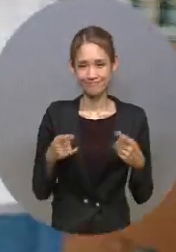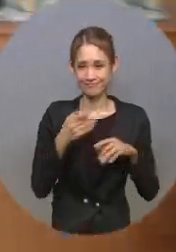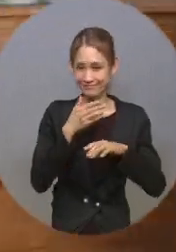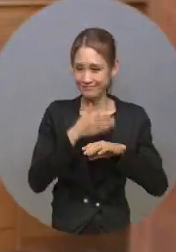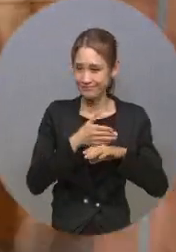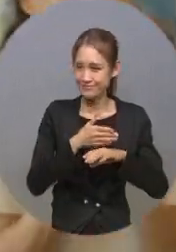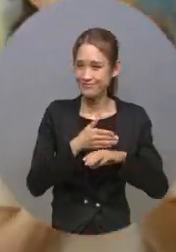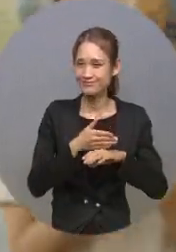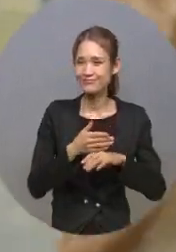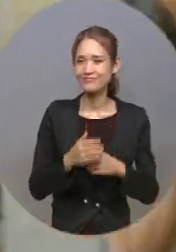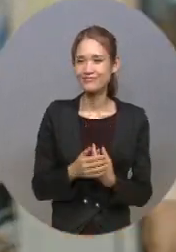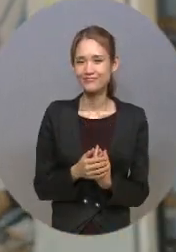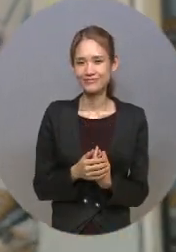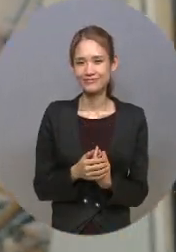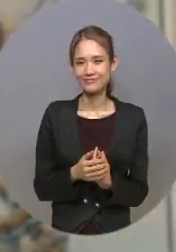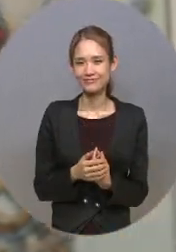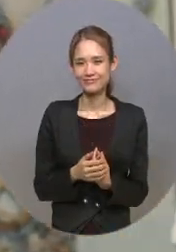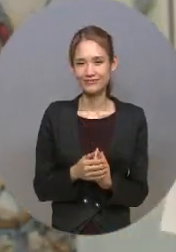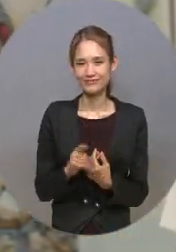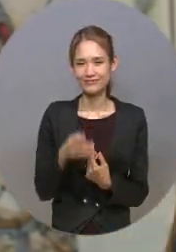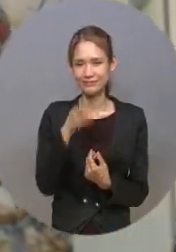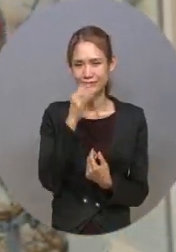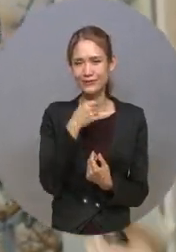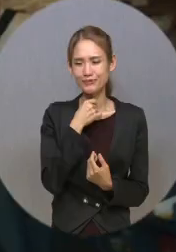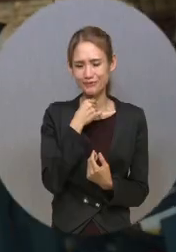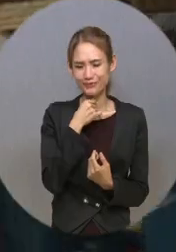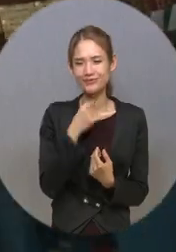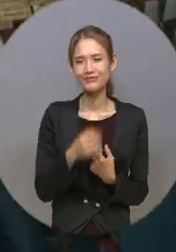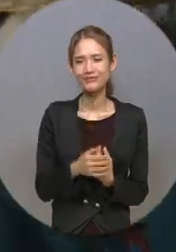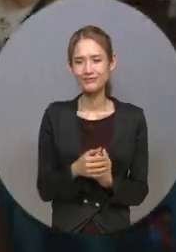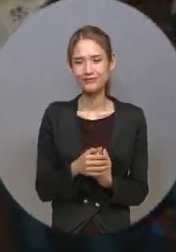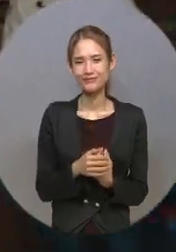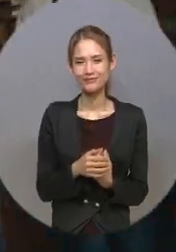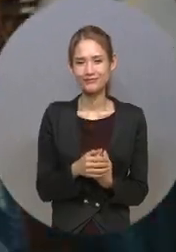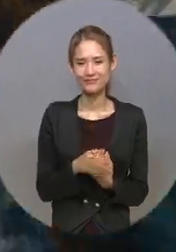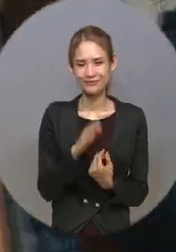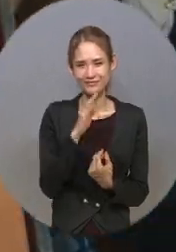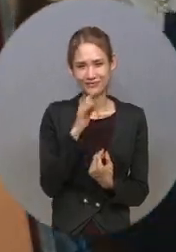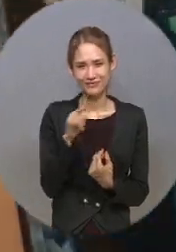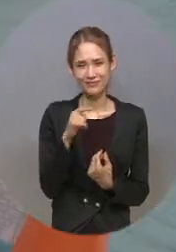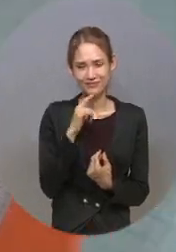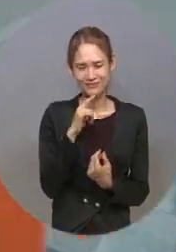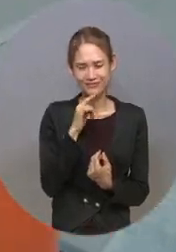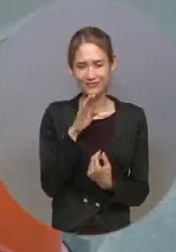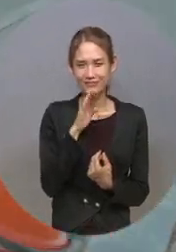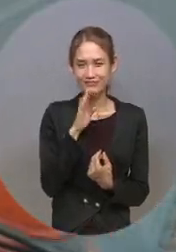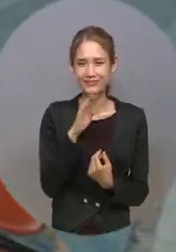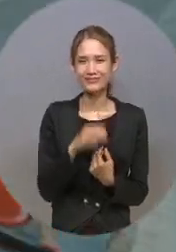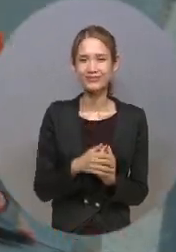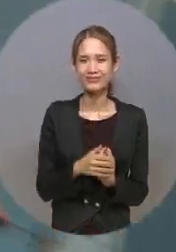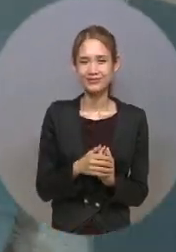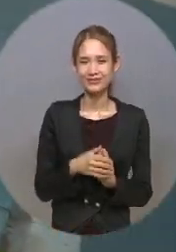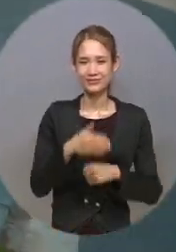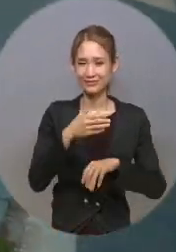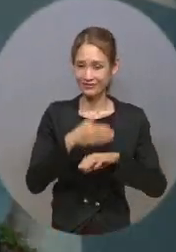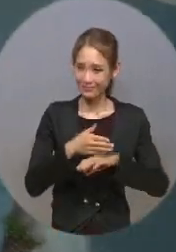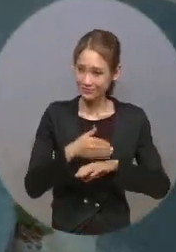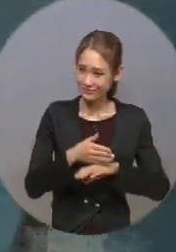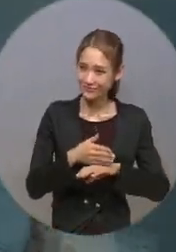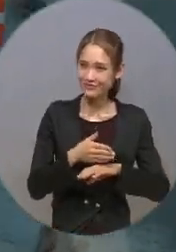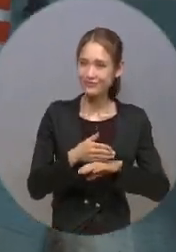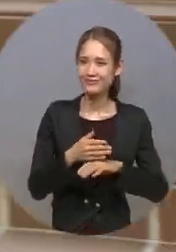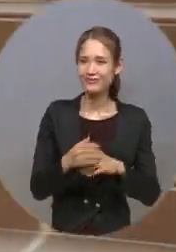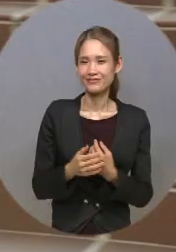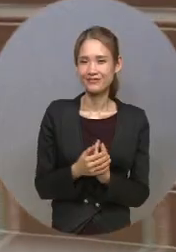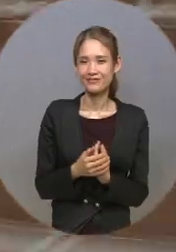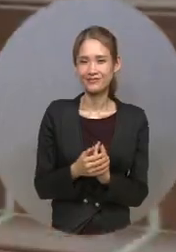감사합니다. 아이고. 아이고. 아, 맥주 땡겨. 네. 아이고. 진짜 맥주 땡기네. 그러겠네. 진짜 그러시겠어요. 와. 감사합니다. 감사합니다.